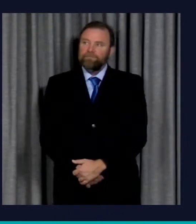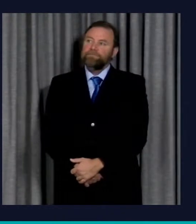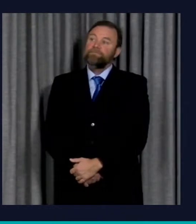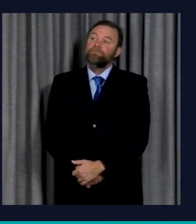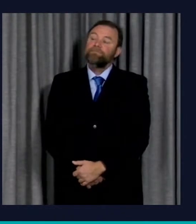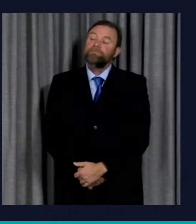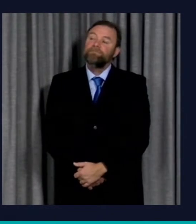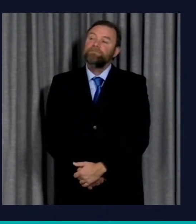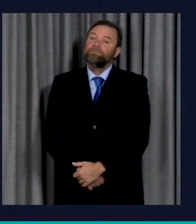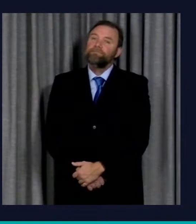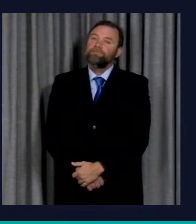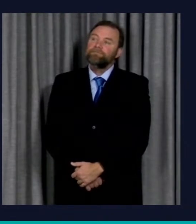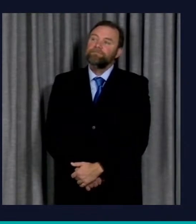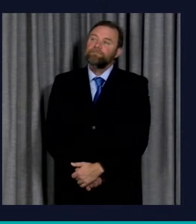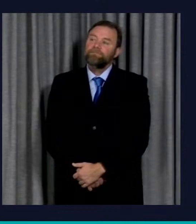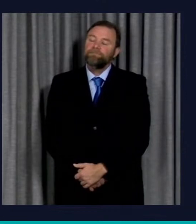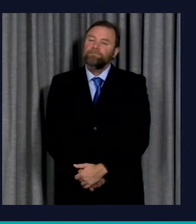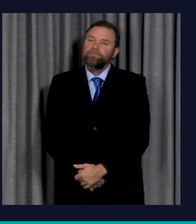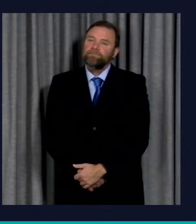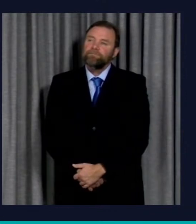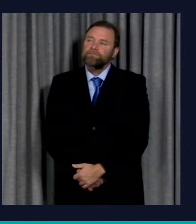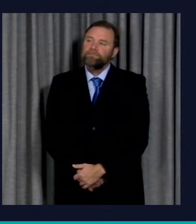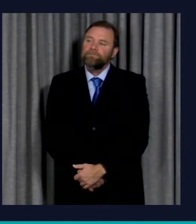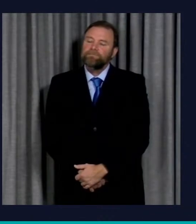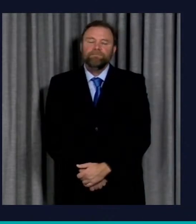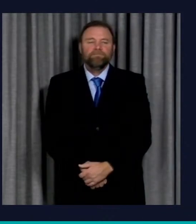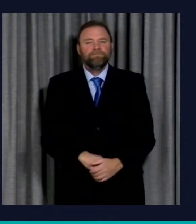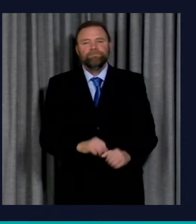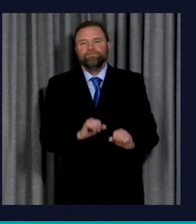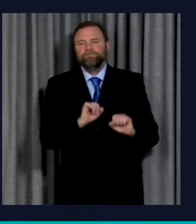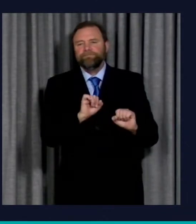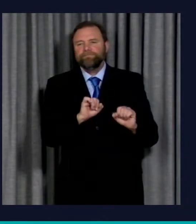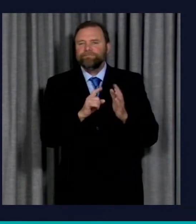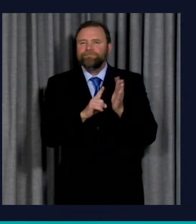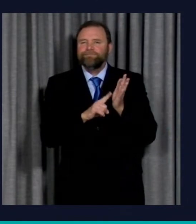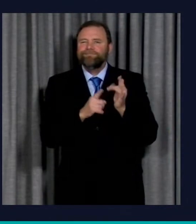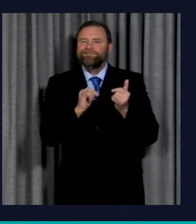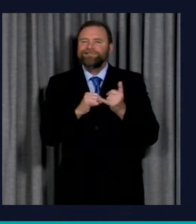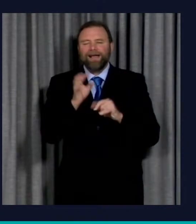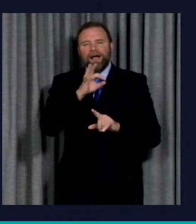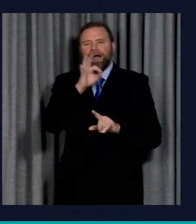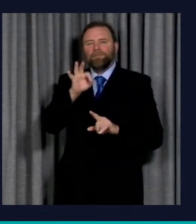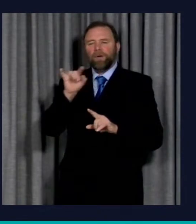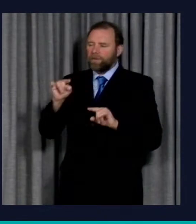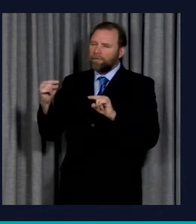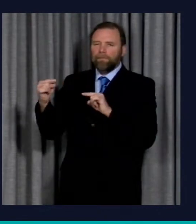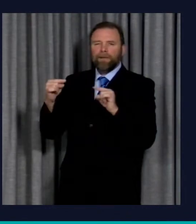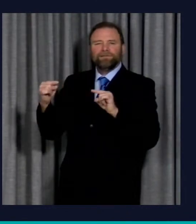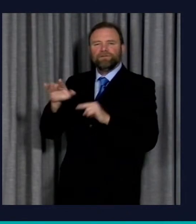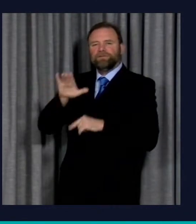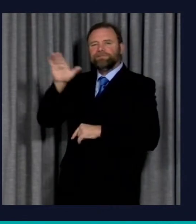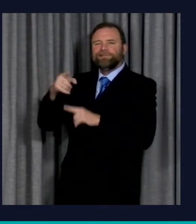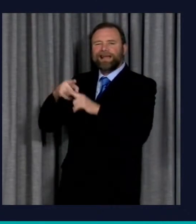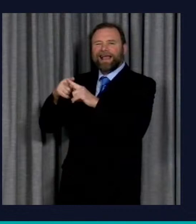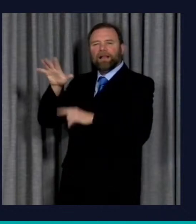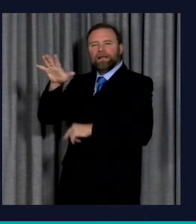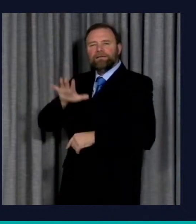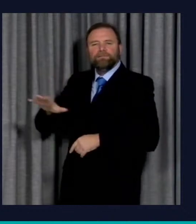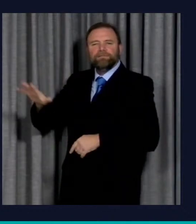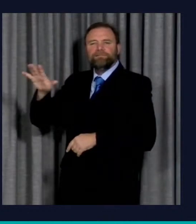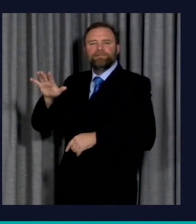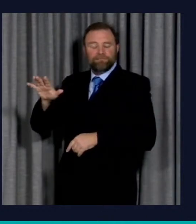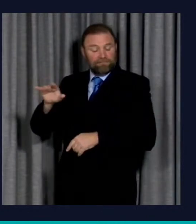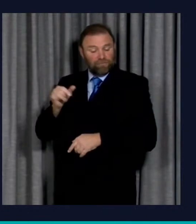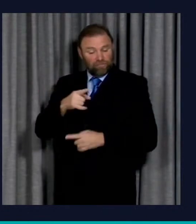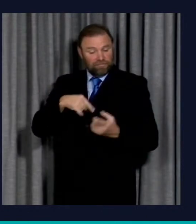Ond wneud e mewn y ffordd ofalus ni wedi awgrymu. Ellis asking me about matches being played across the border in England. Should